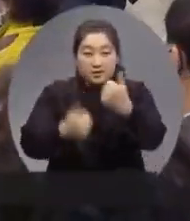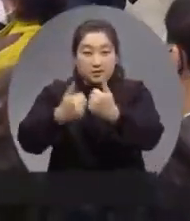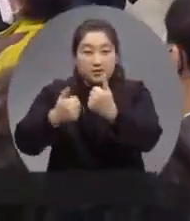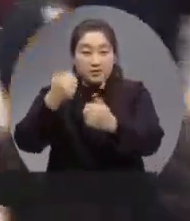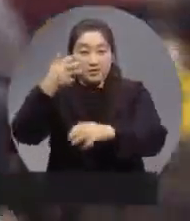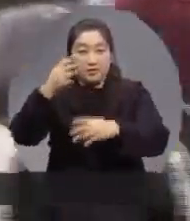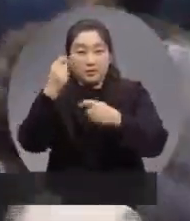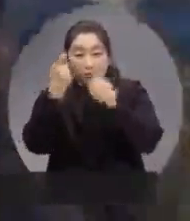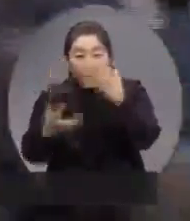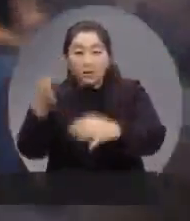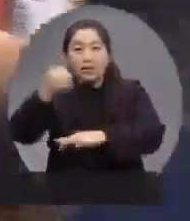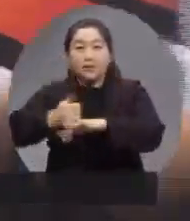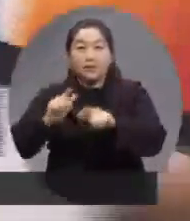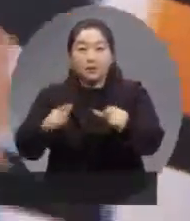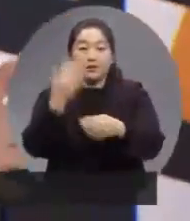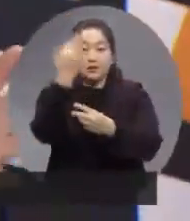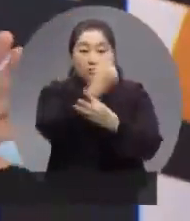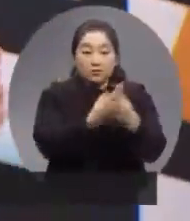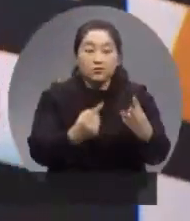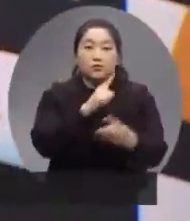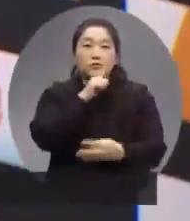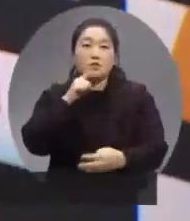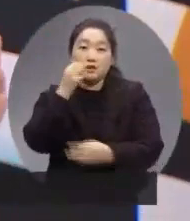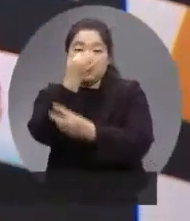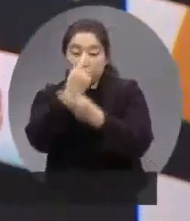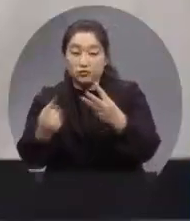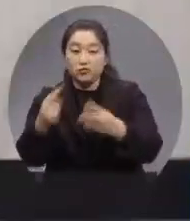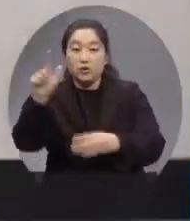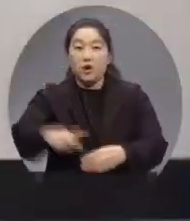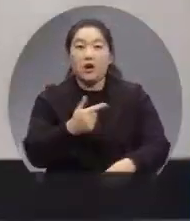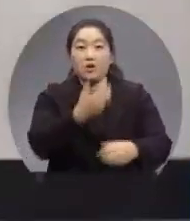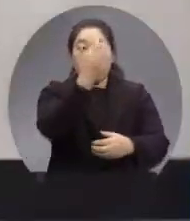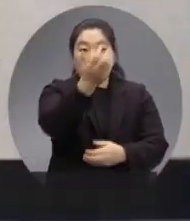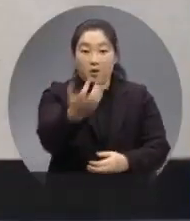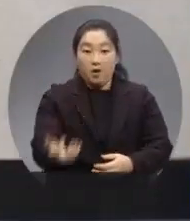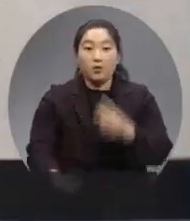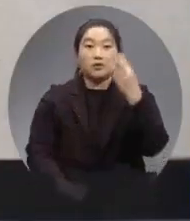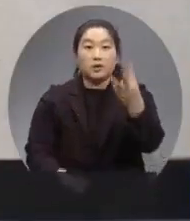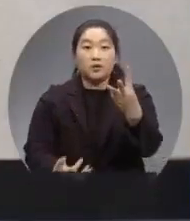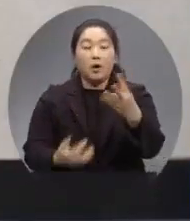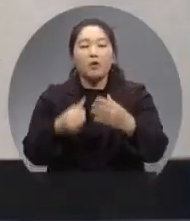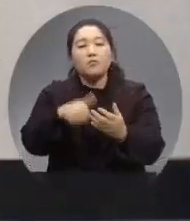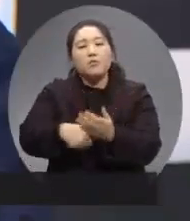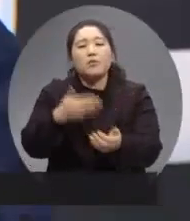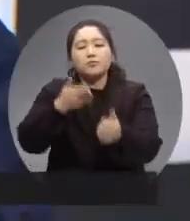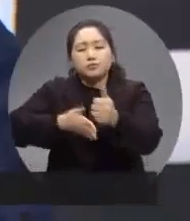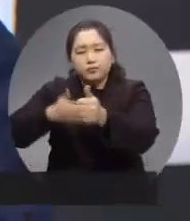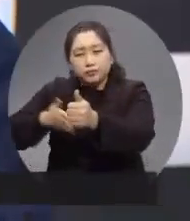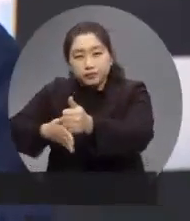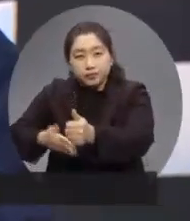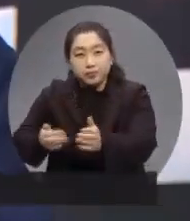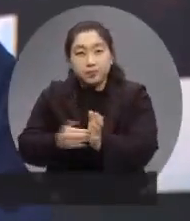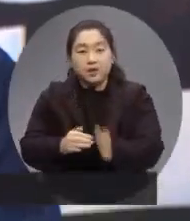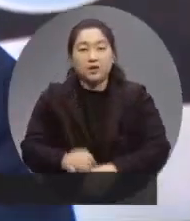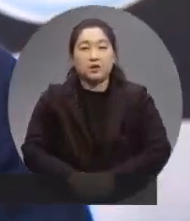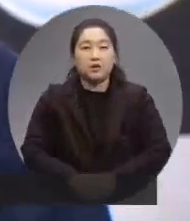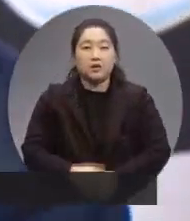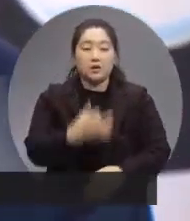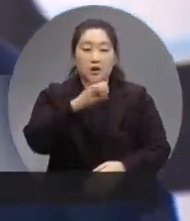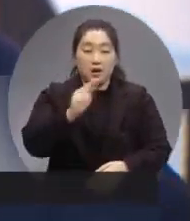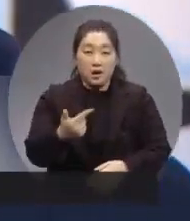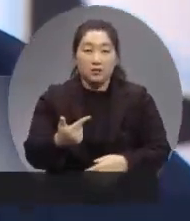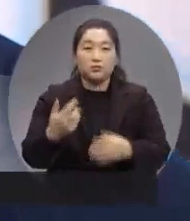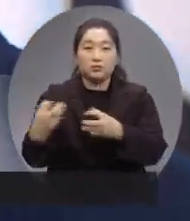날 청주와 괴산, 충주까지 하루에 세 곳을 돌며 지지를 호소했습니다. 안 후보는